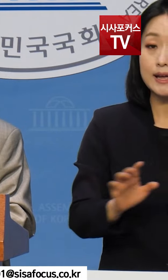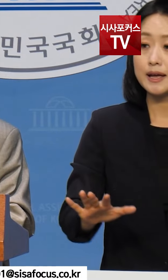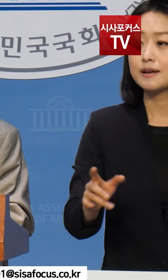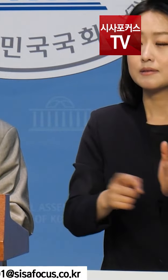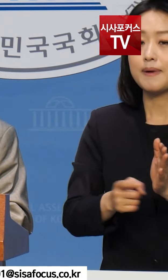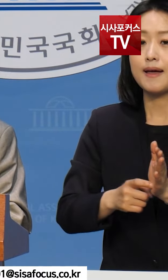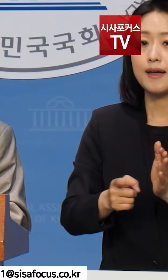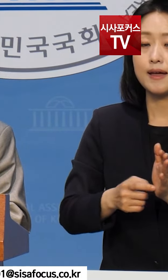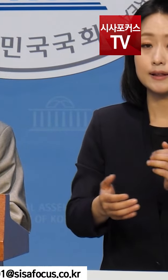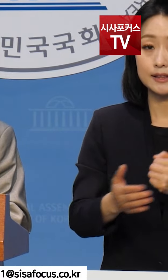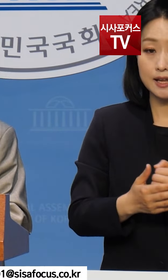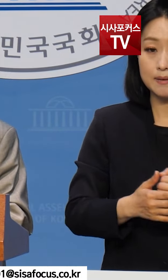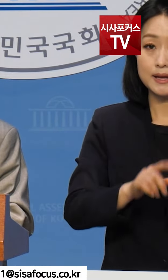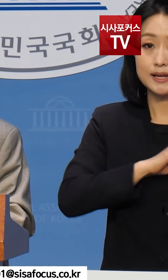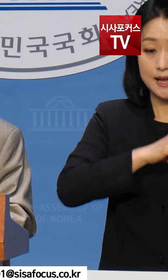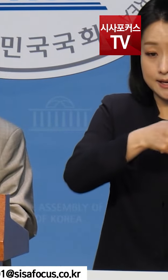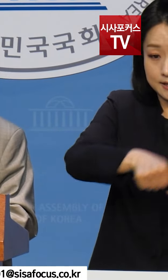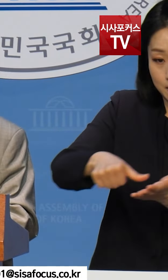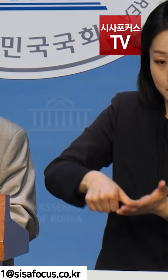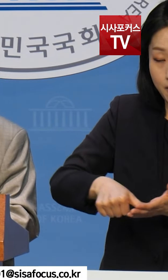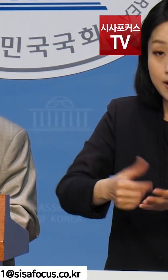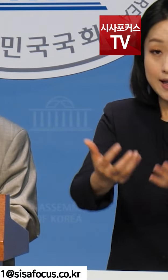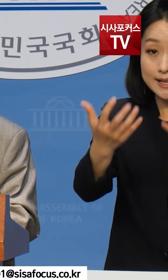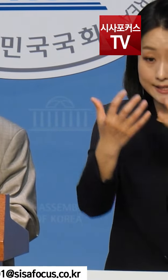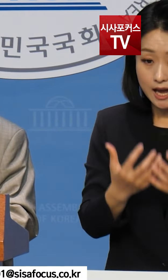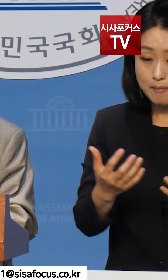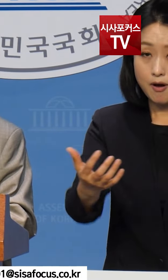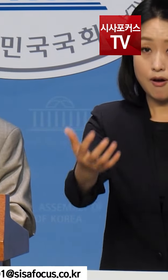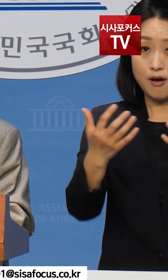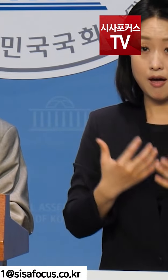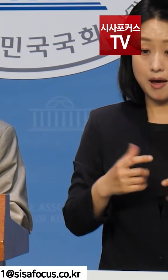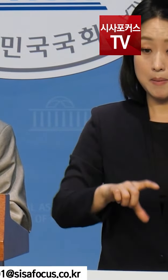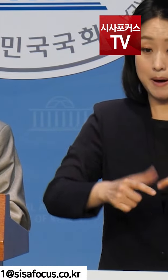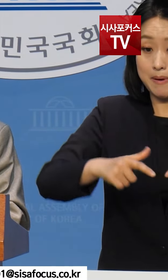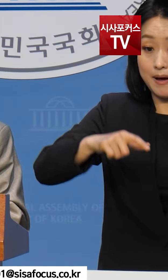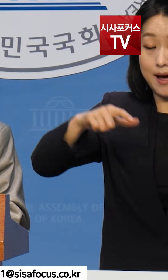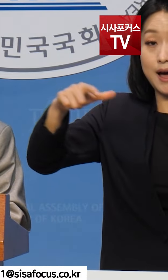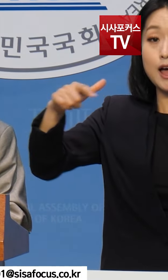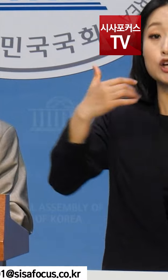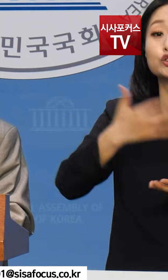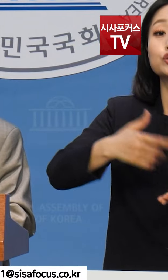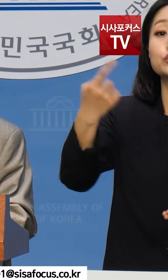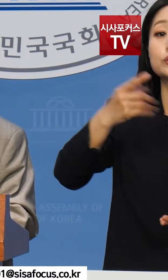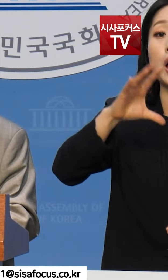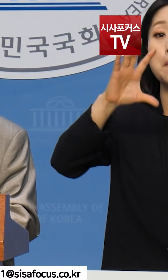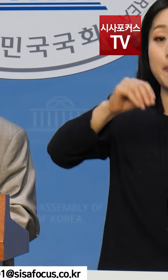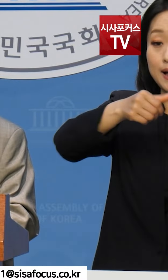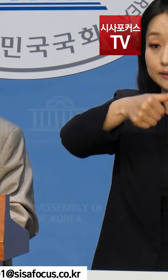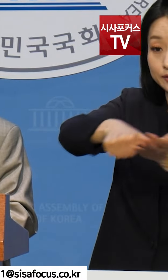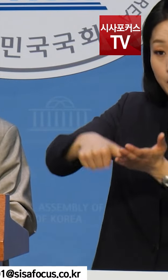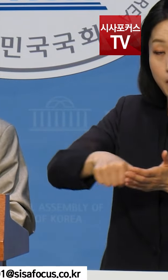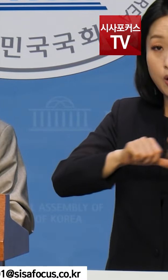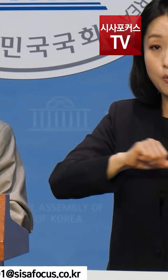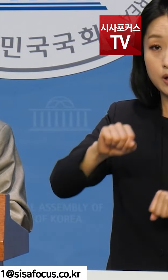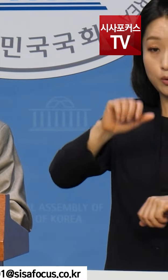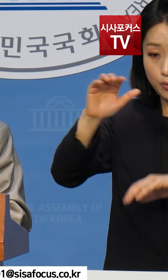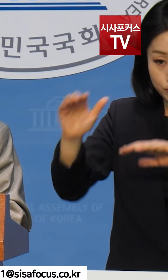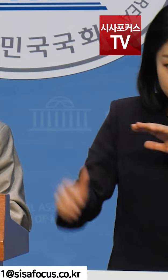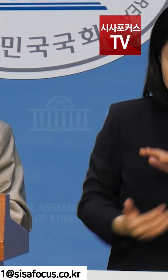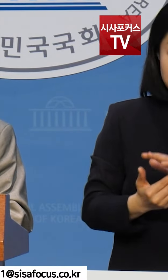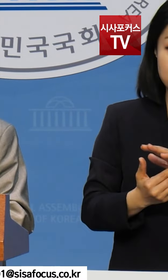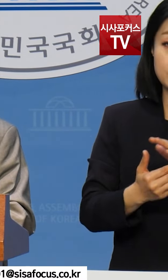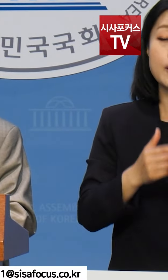급함으로 서명운동 참여단체가 많아져서 천만 명 서명이 조속히